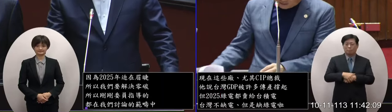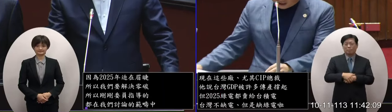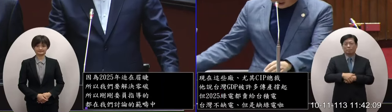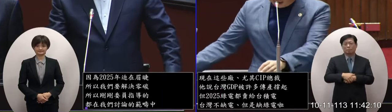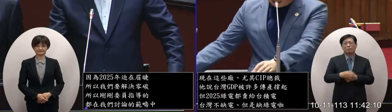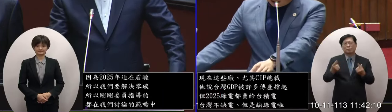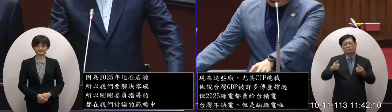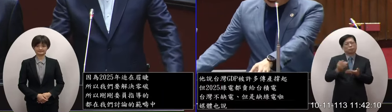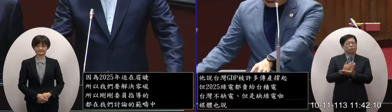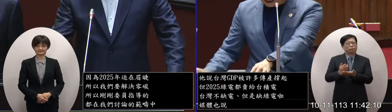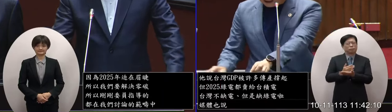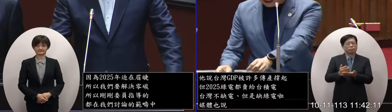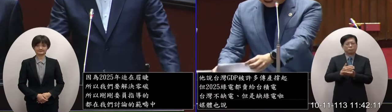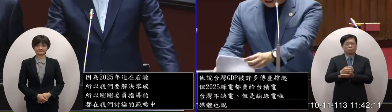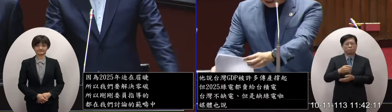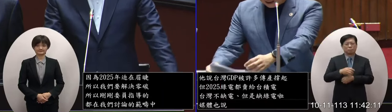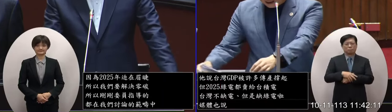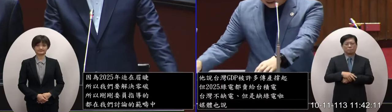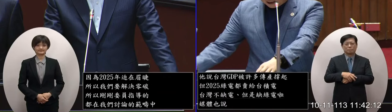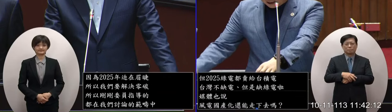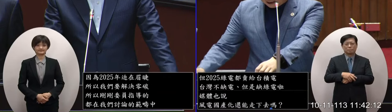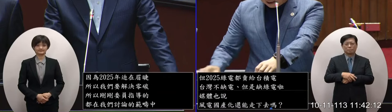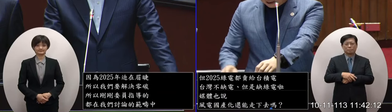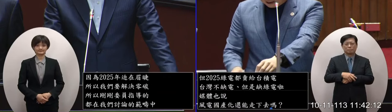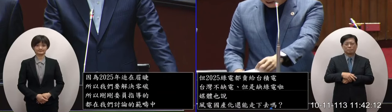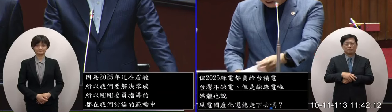些批评，哦，跟这一些